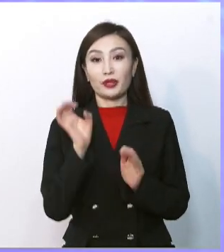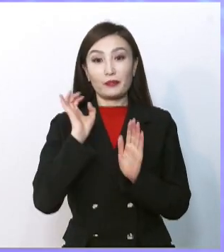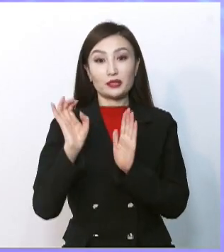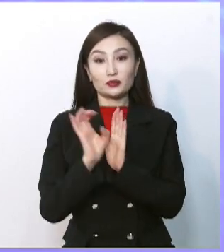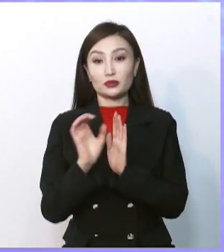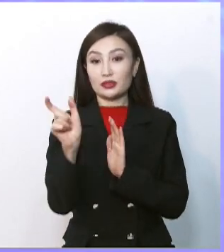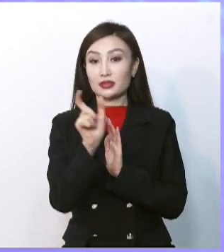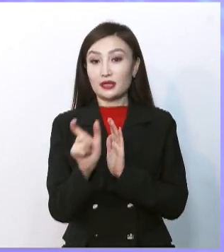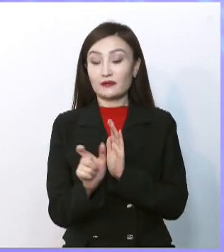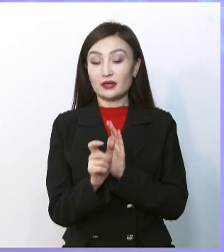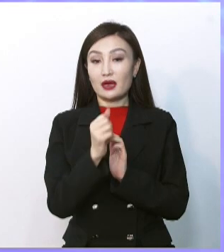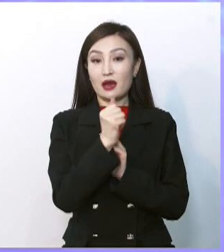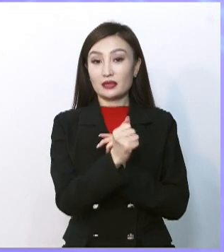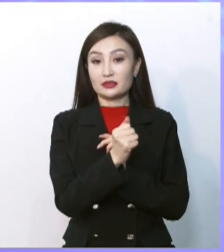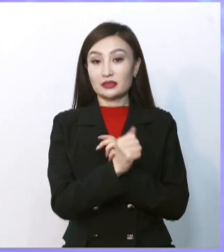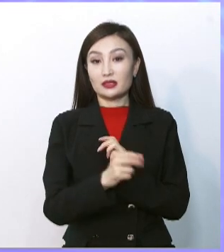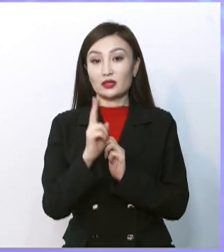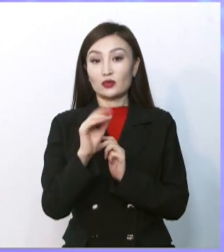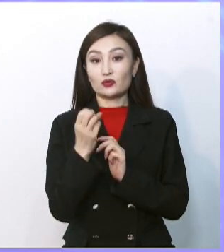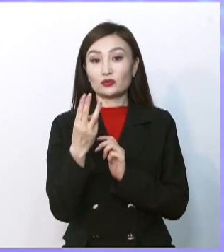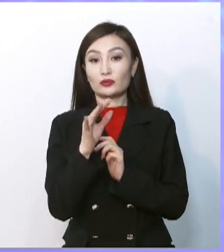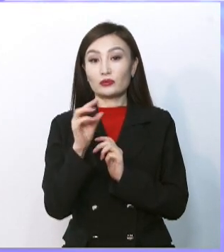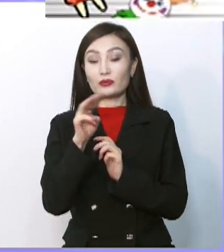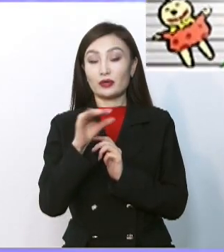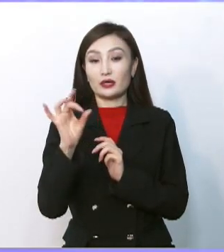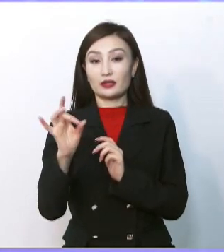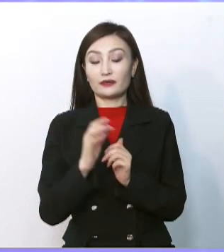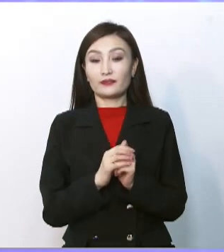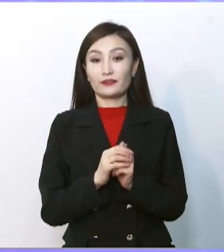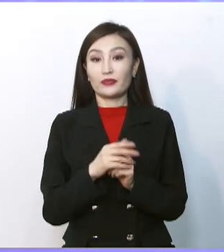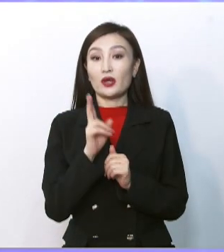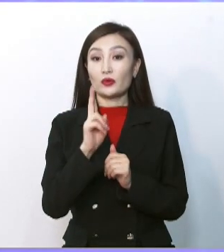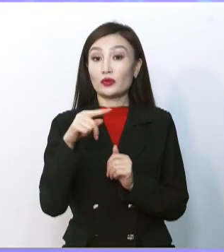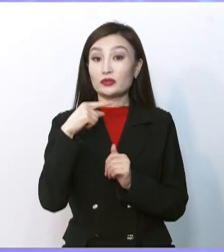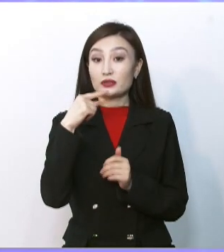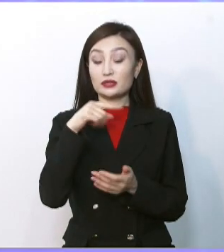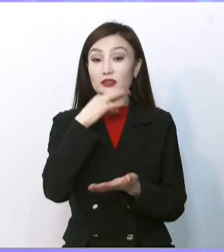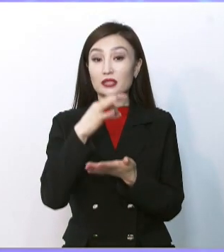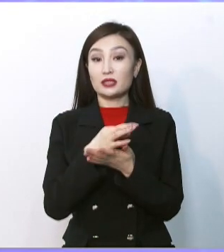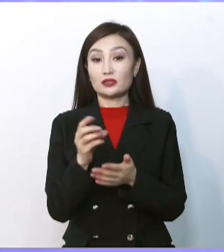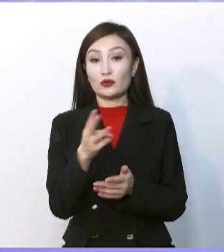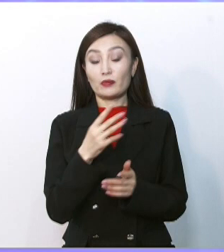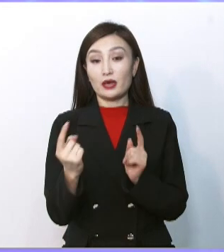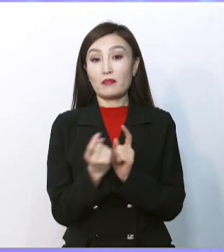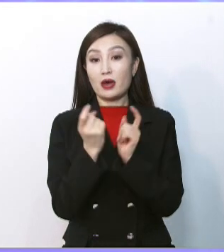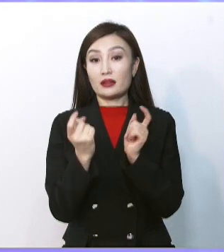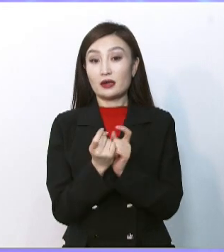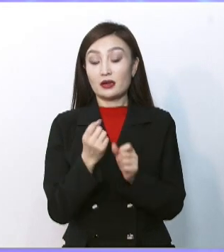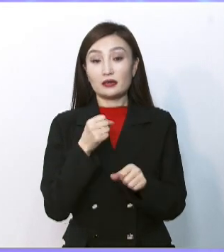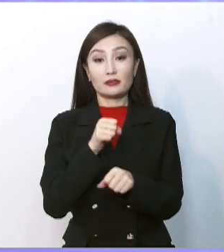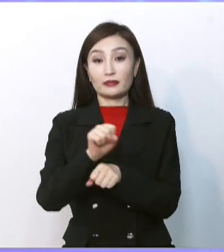Послушайте стихотворение Александра Кушнера. Кто сказал, что мы подрались? Мы